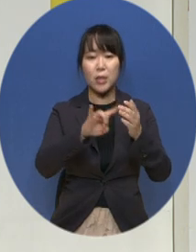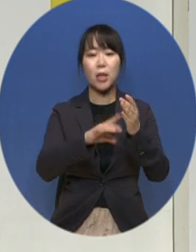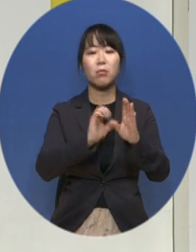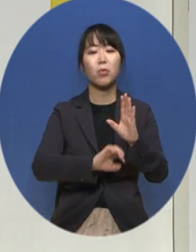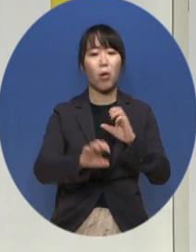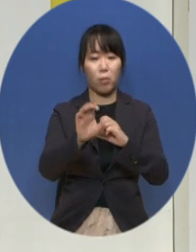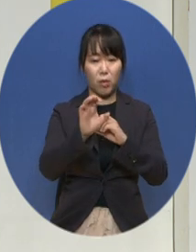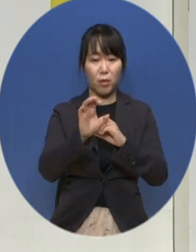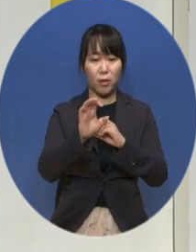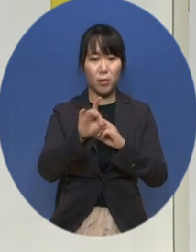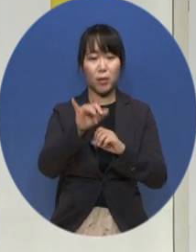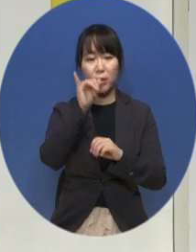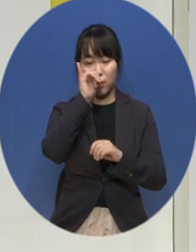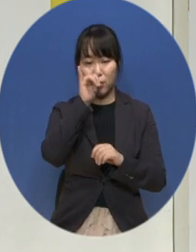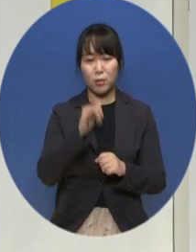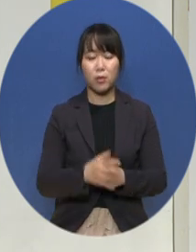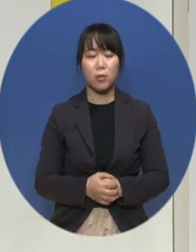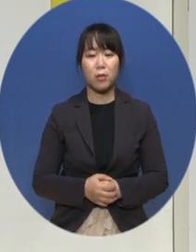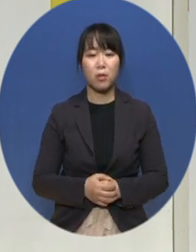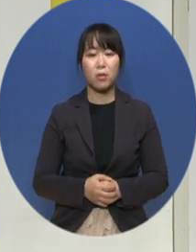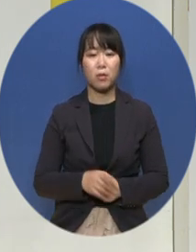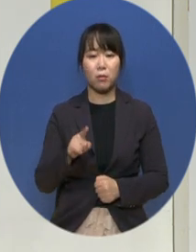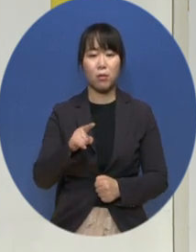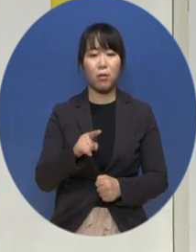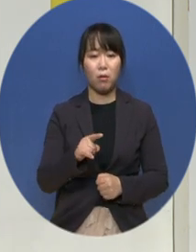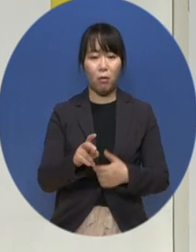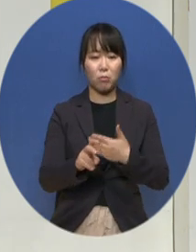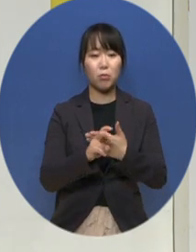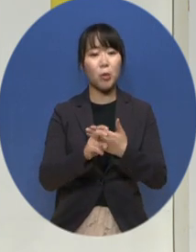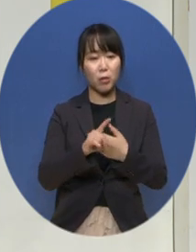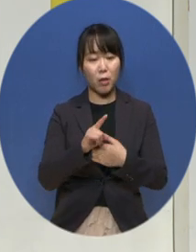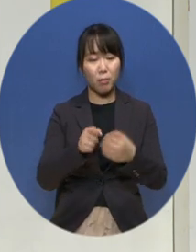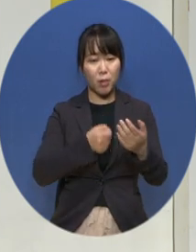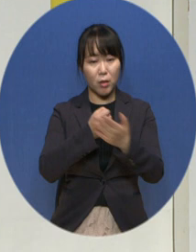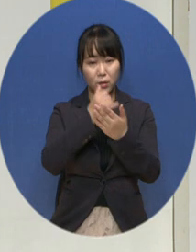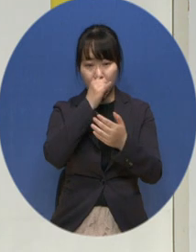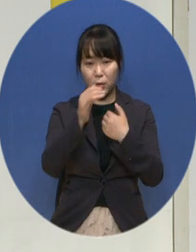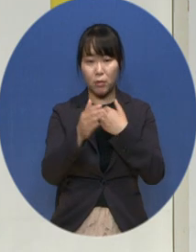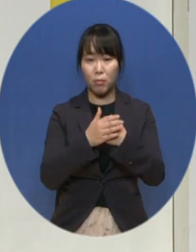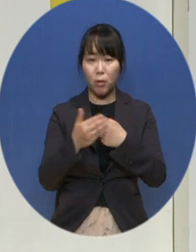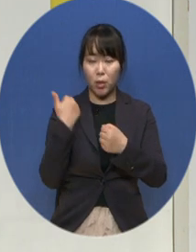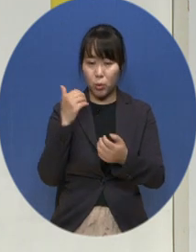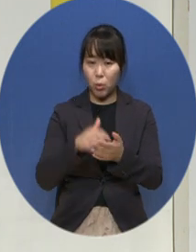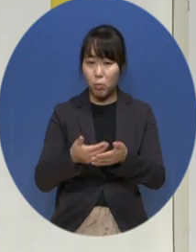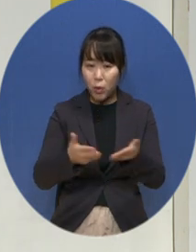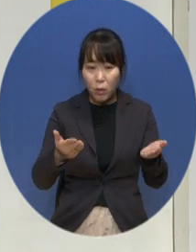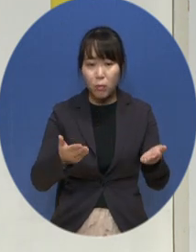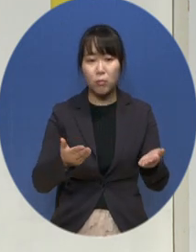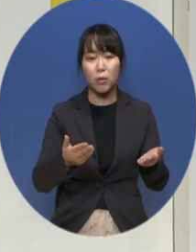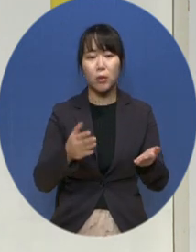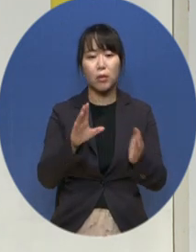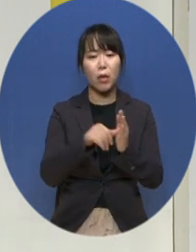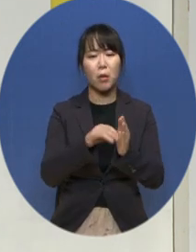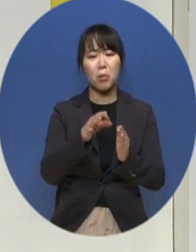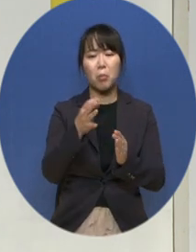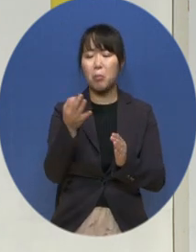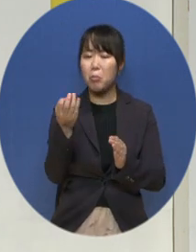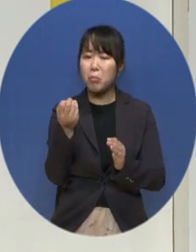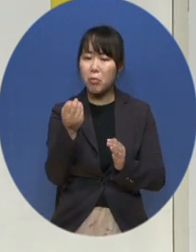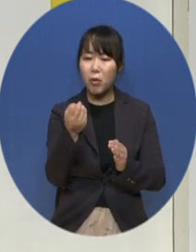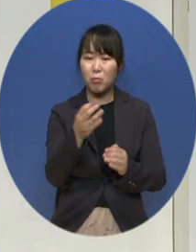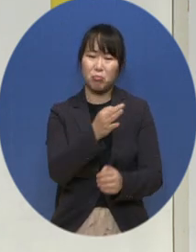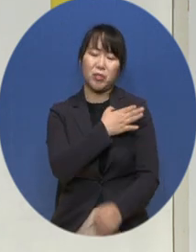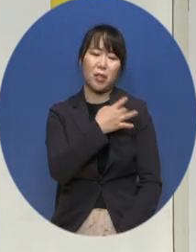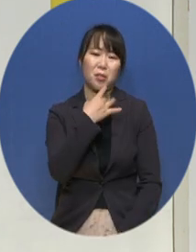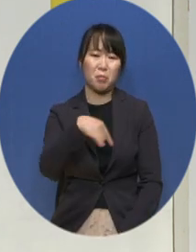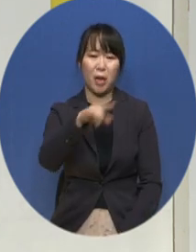촛대 라는게 있었는데 내 그게 인제 위헌 결정을 받아서 그러면 돌려줘야 하나요 4 그 때는 물론 숫자를 얼마 안됐습니다 부자들이